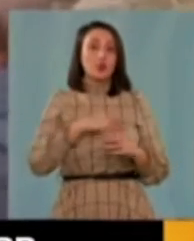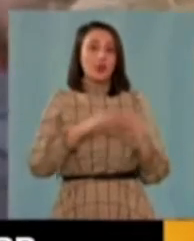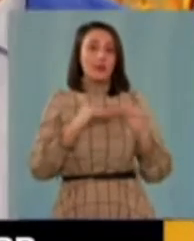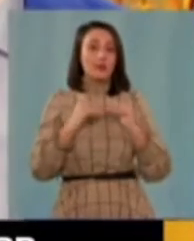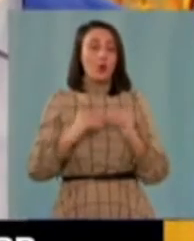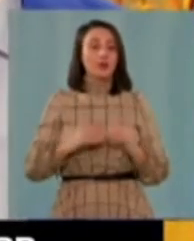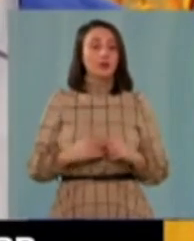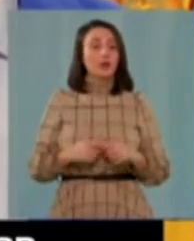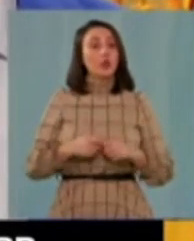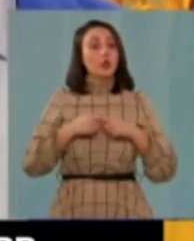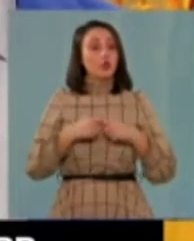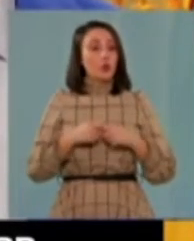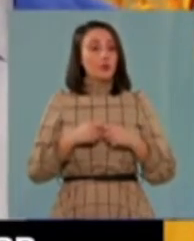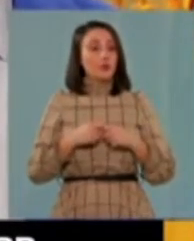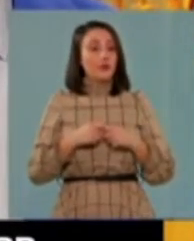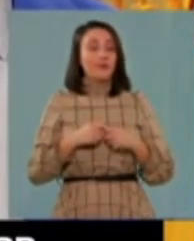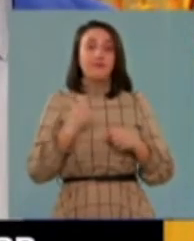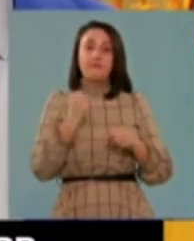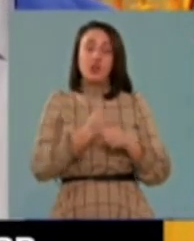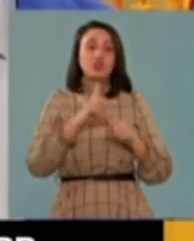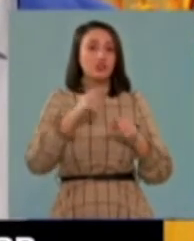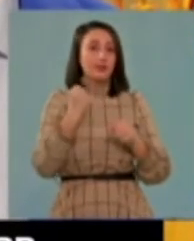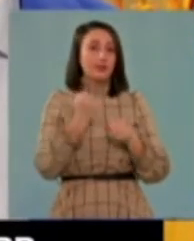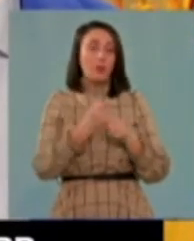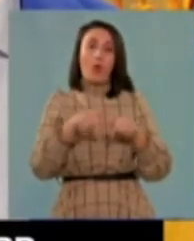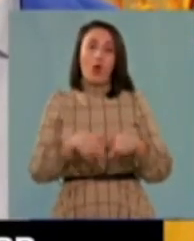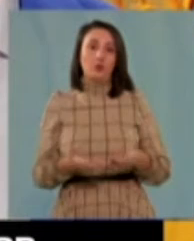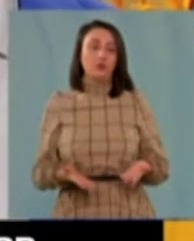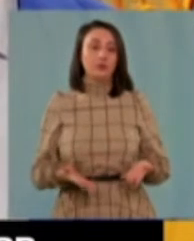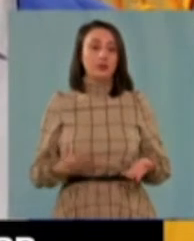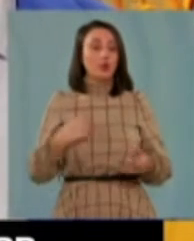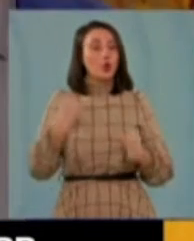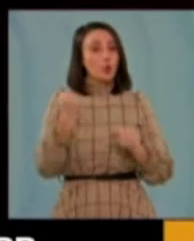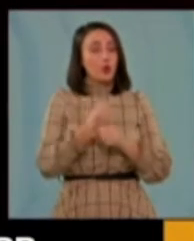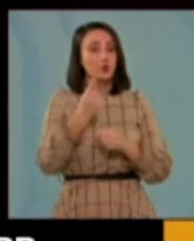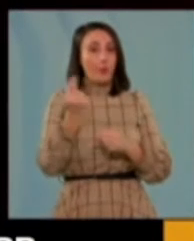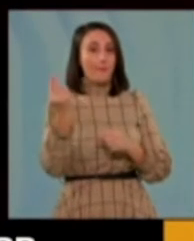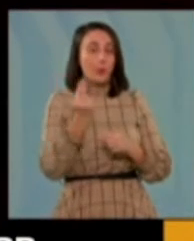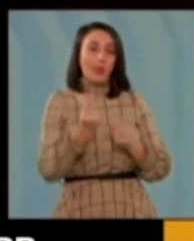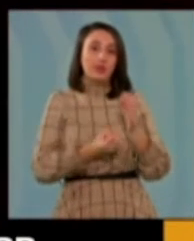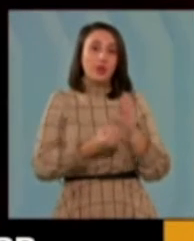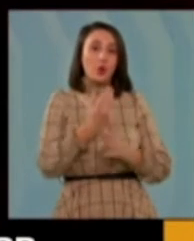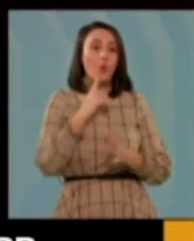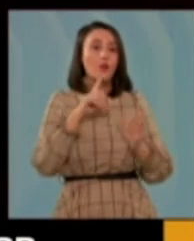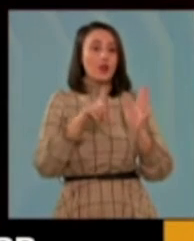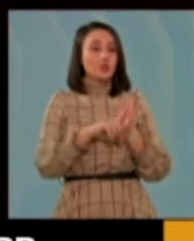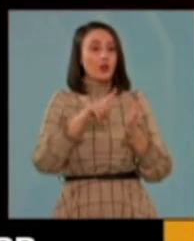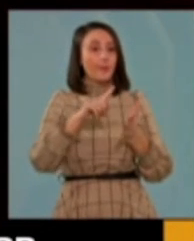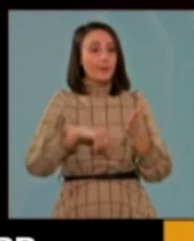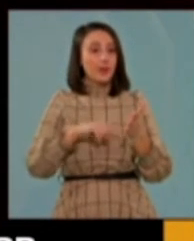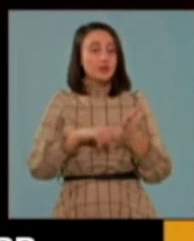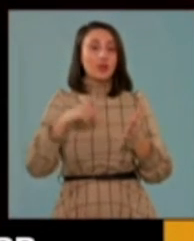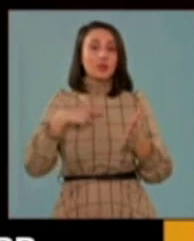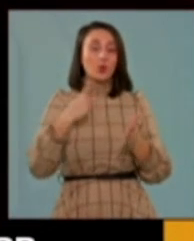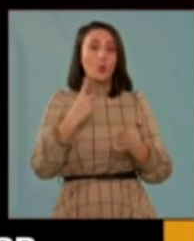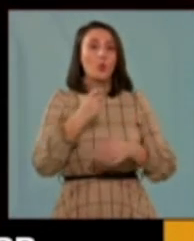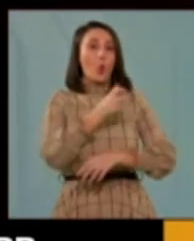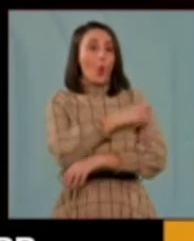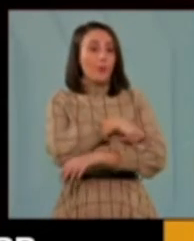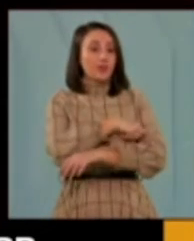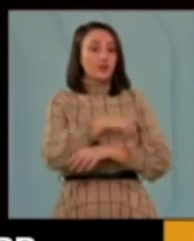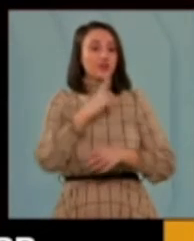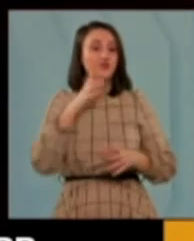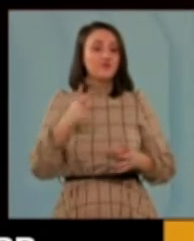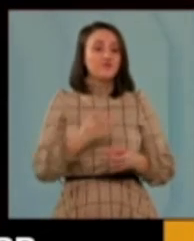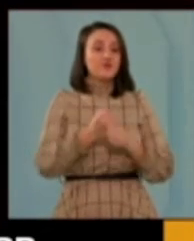PSD. Domnul ministru Budăi face ceea ce trebuie în acest moment. Lucrează la un proiect nou de legea pensiilor. Există un comitet